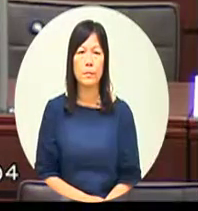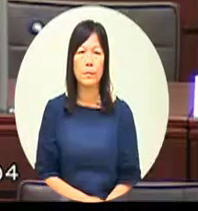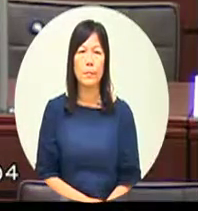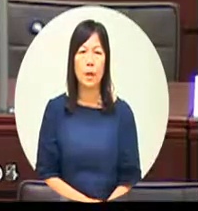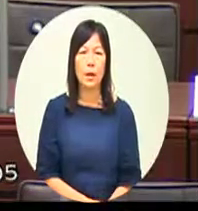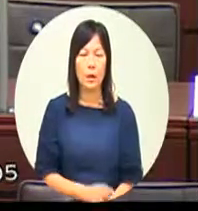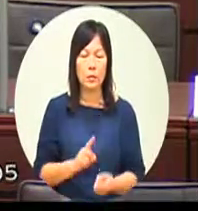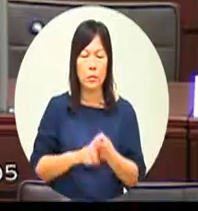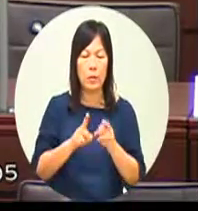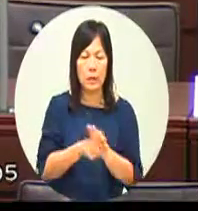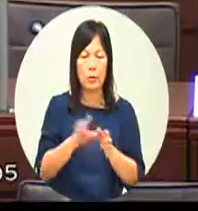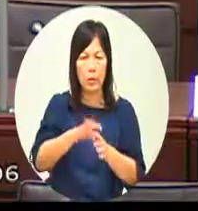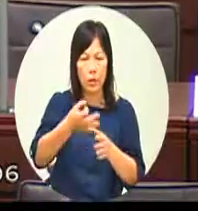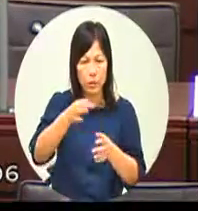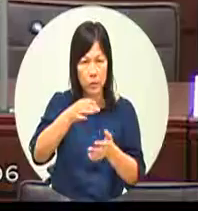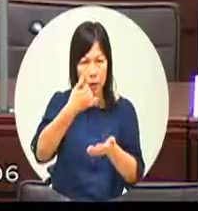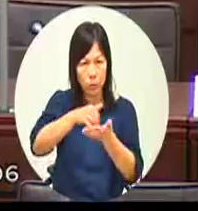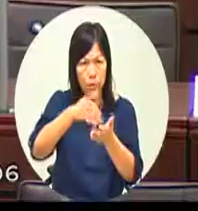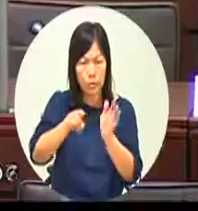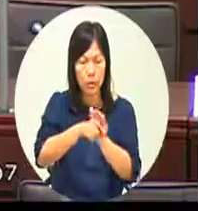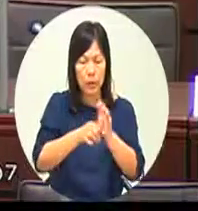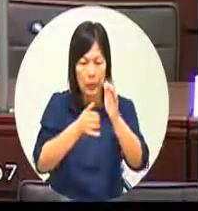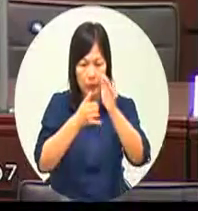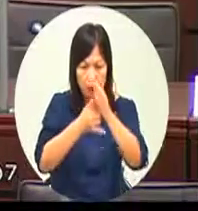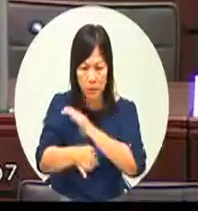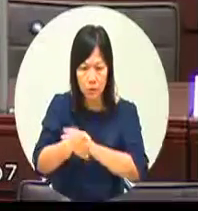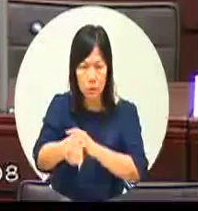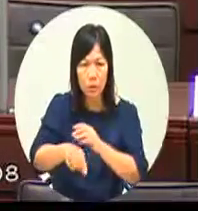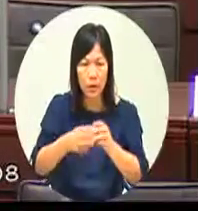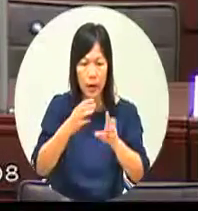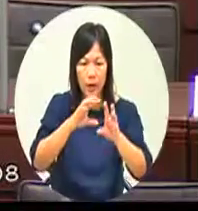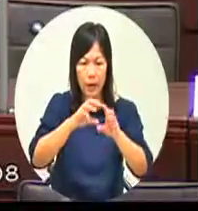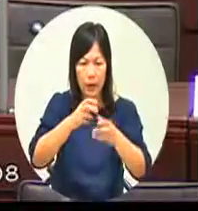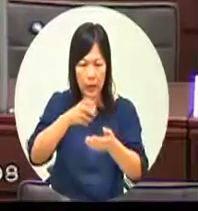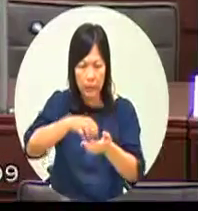对，那计价的部分是进厂的那个地磅，